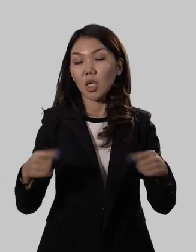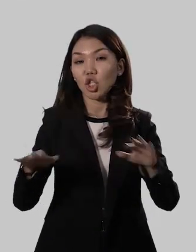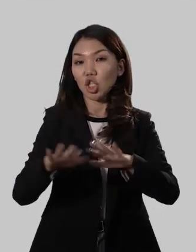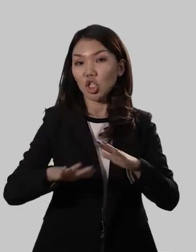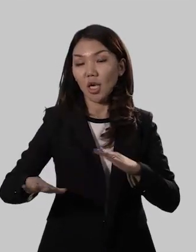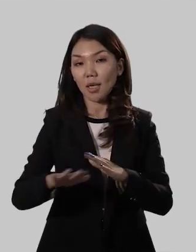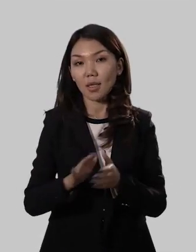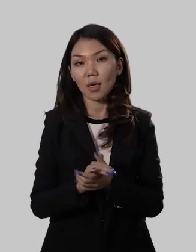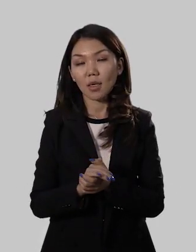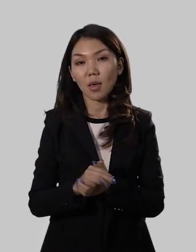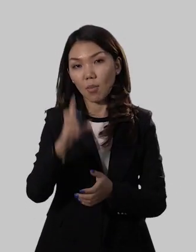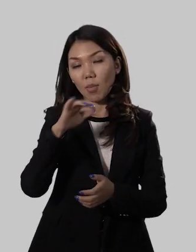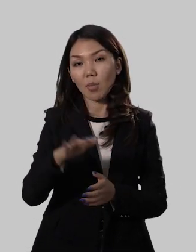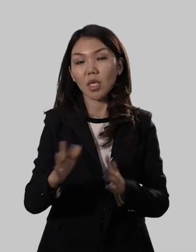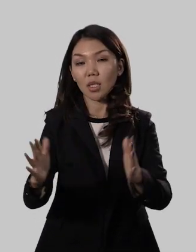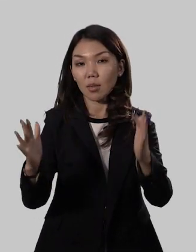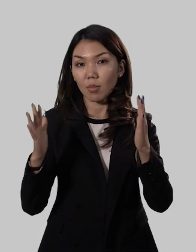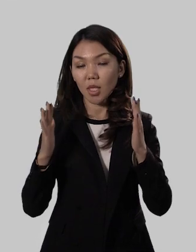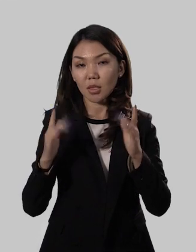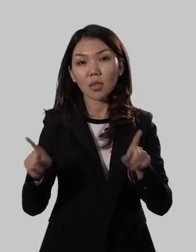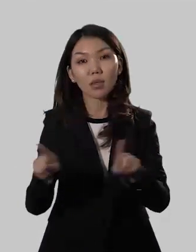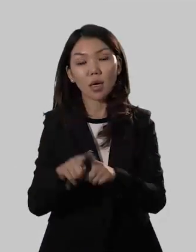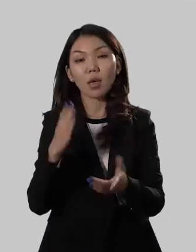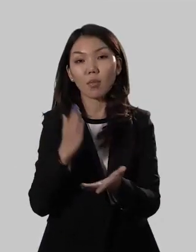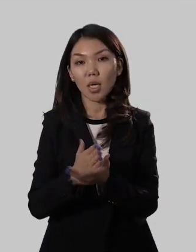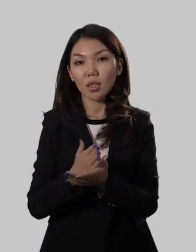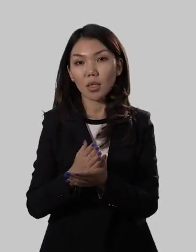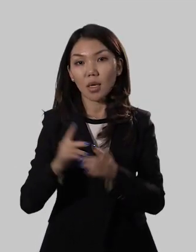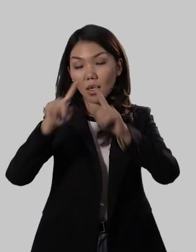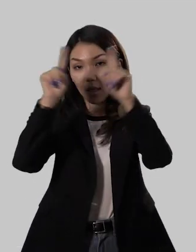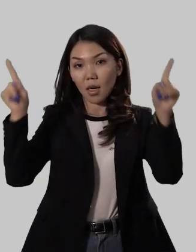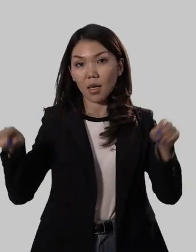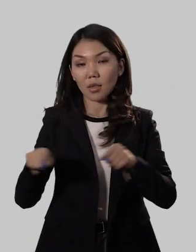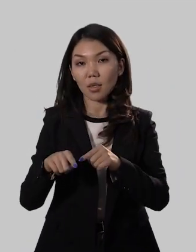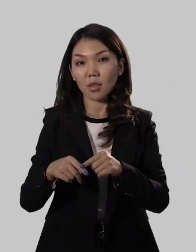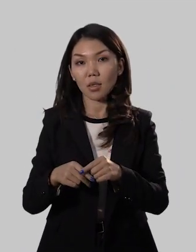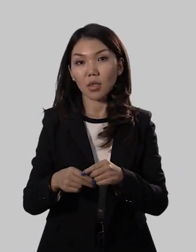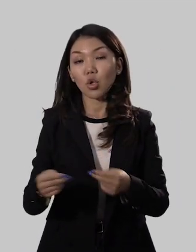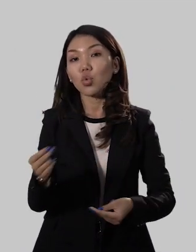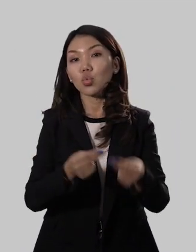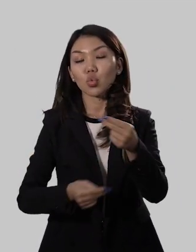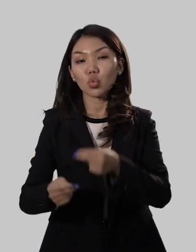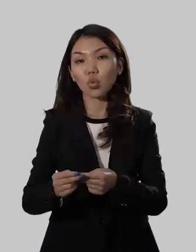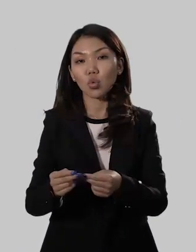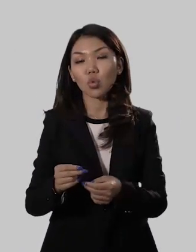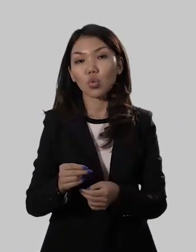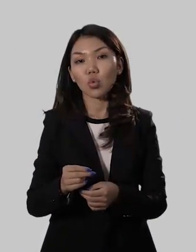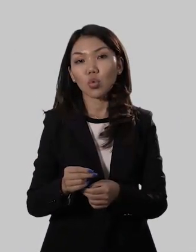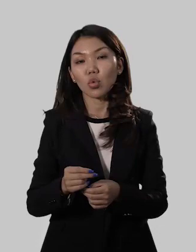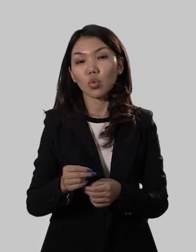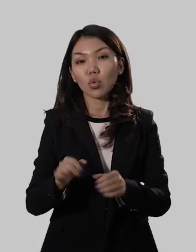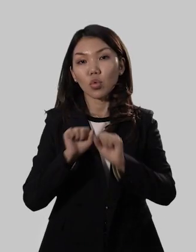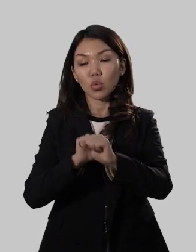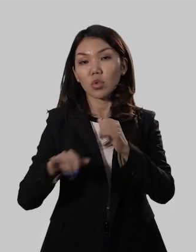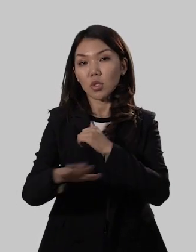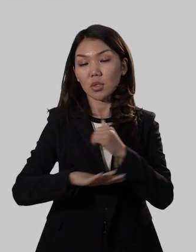жайлар жана мамлекеттик жаратылыш парктары бар. Картага түшүрүлгөн коруктар: